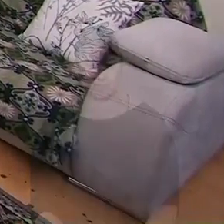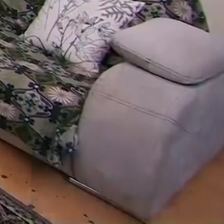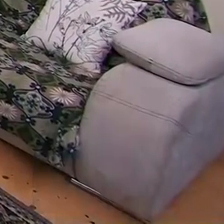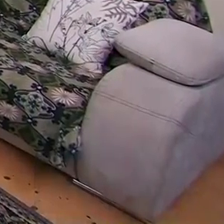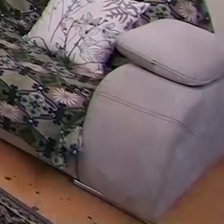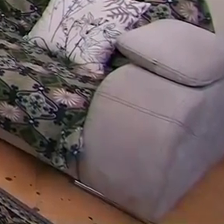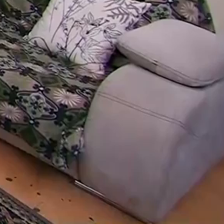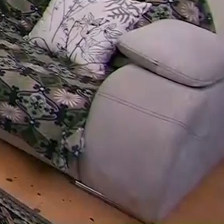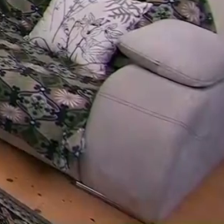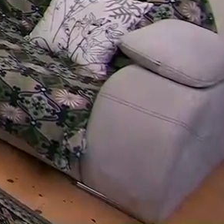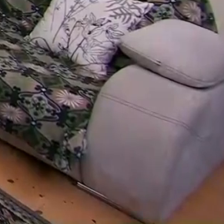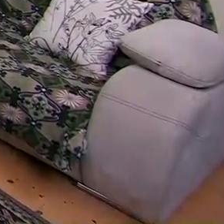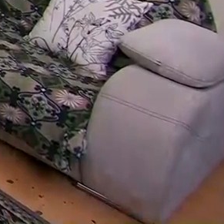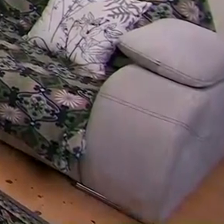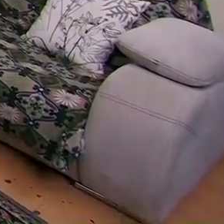Buyurun.